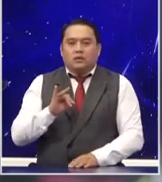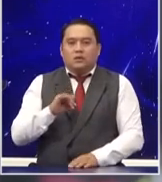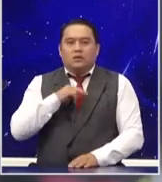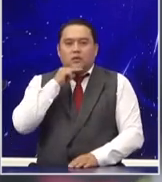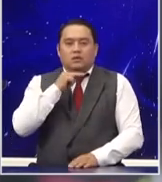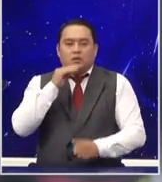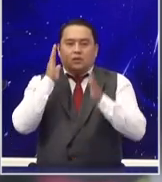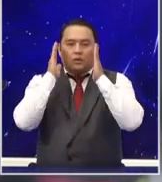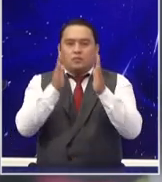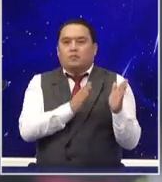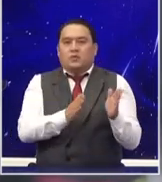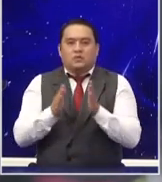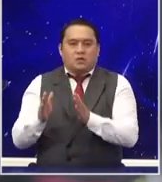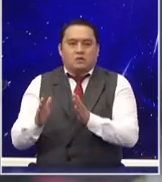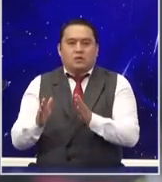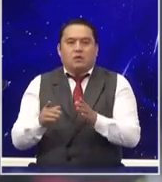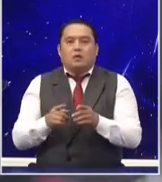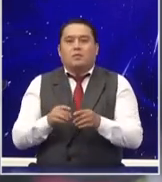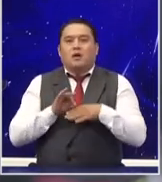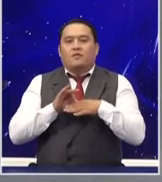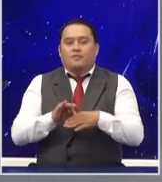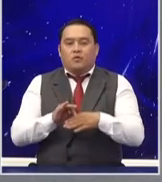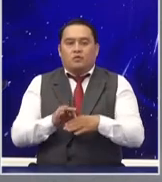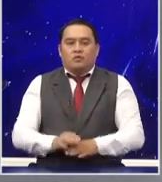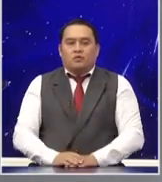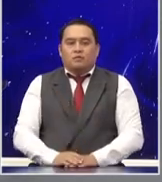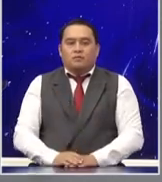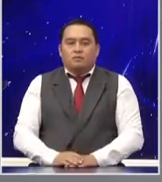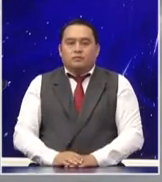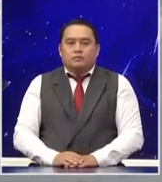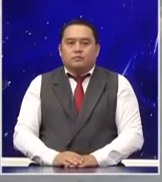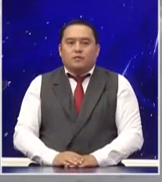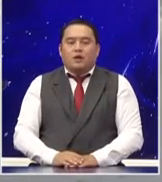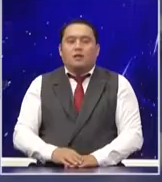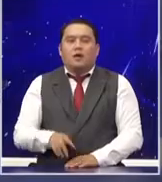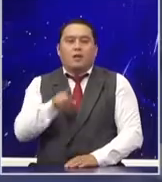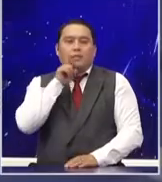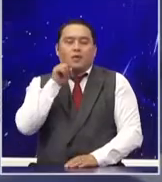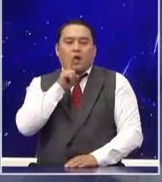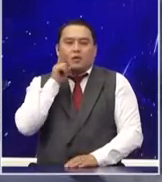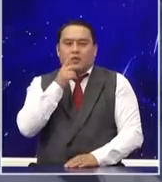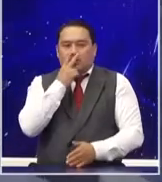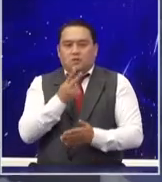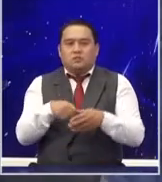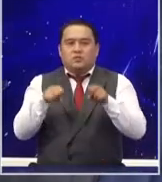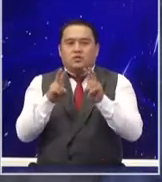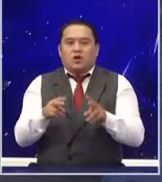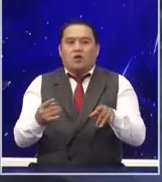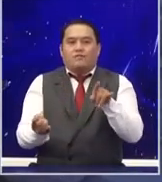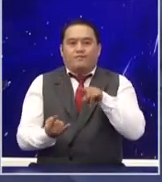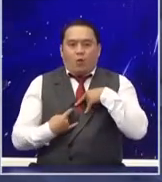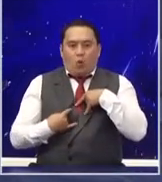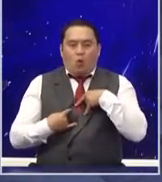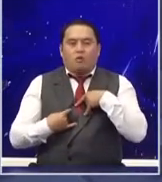соблюдая санитарную дистанцию, проводят занятия. Для новоиспеченных кадетов разработали и шили специальную школьную форму